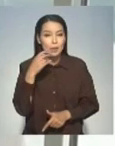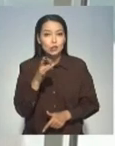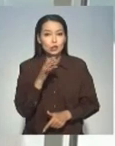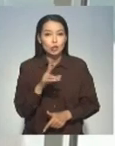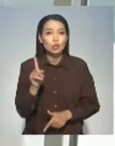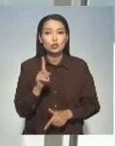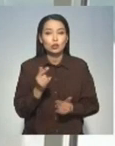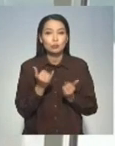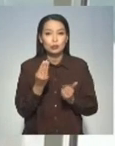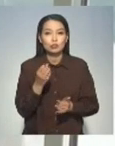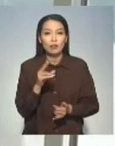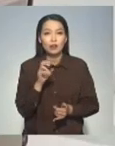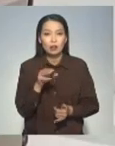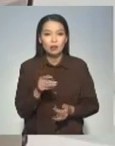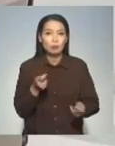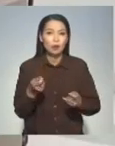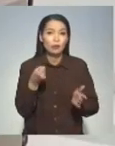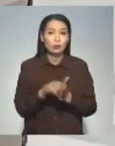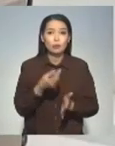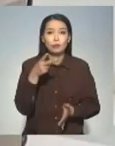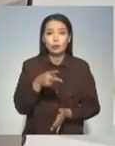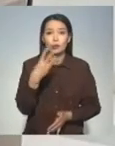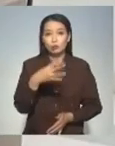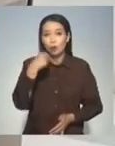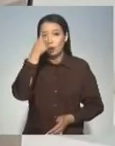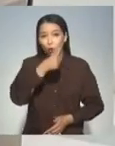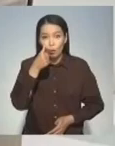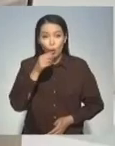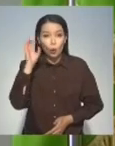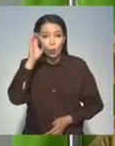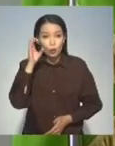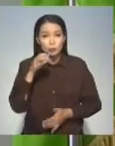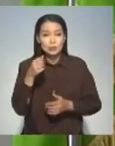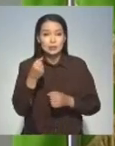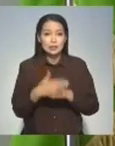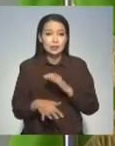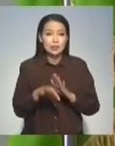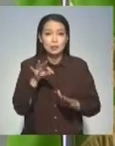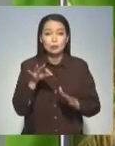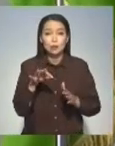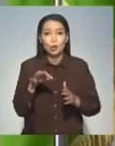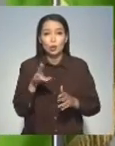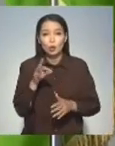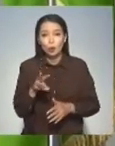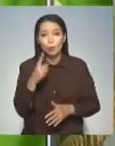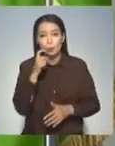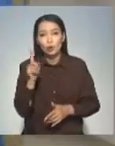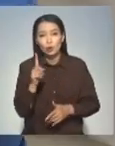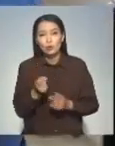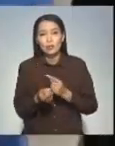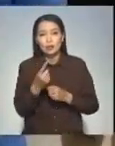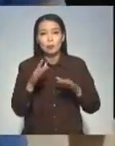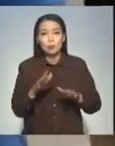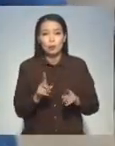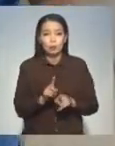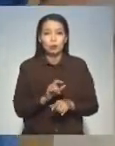срока Что позволит шавкату мирзиёеву проявить до 2040 года узбекские центры избиркома считался что явка местами